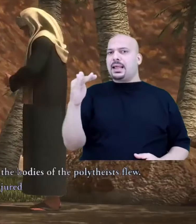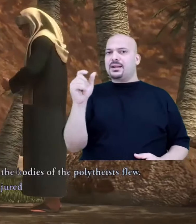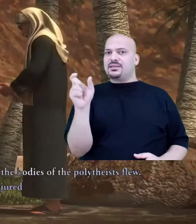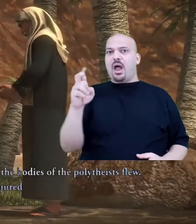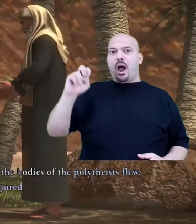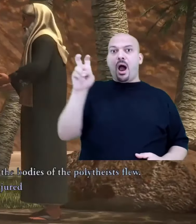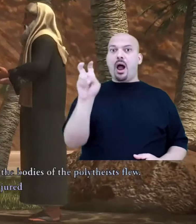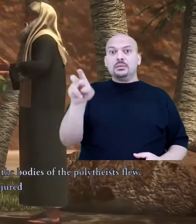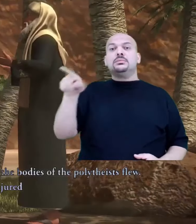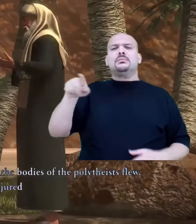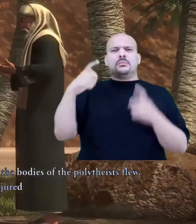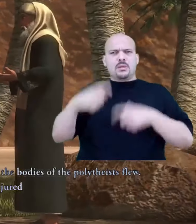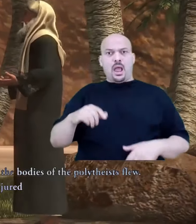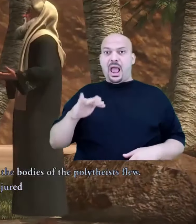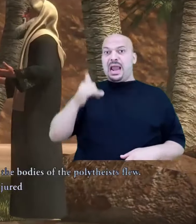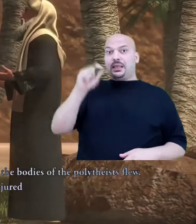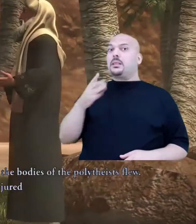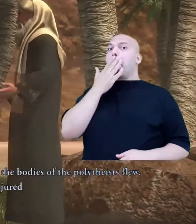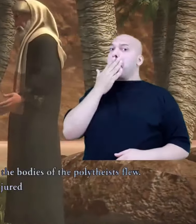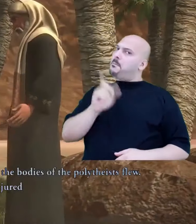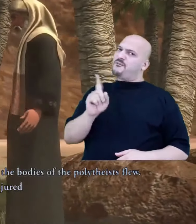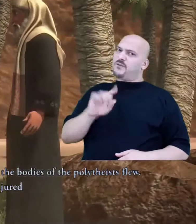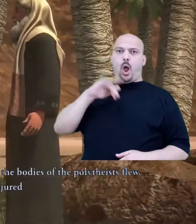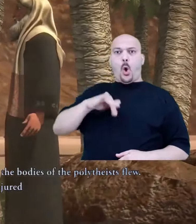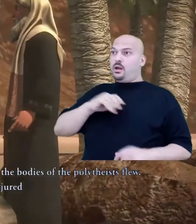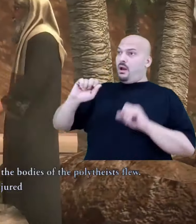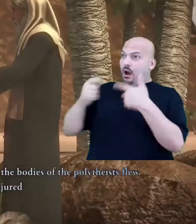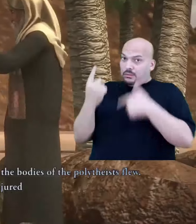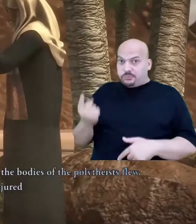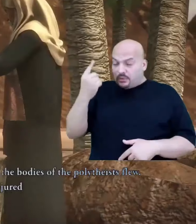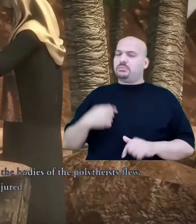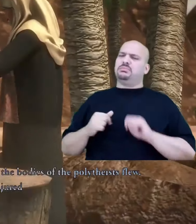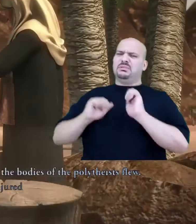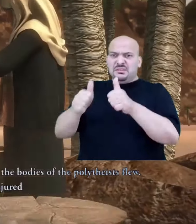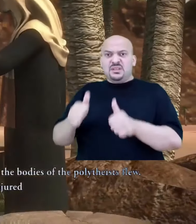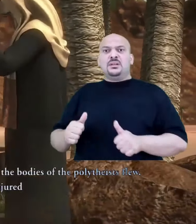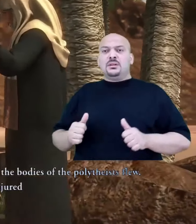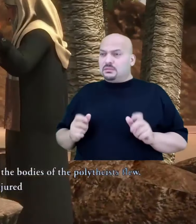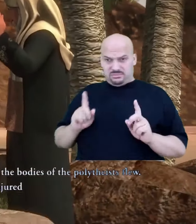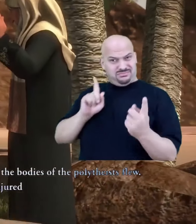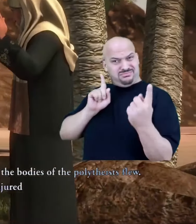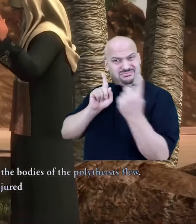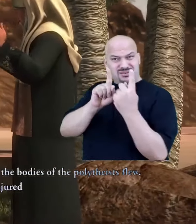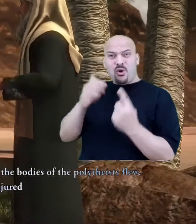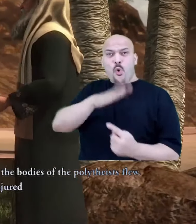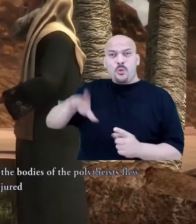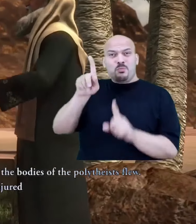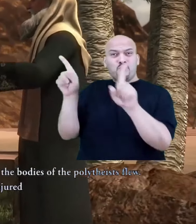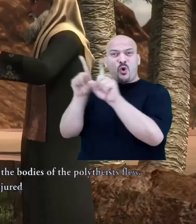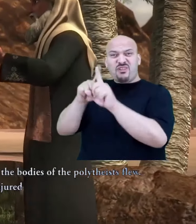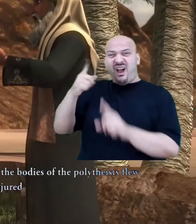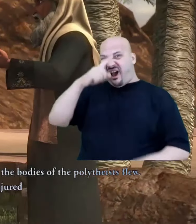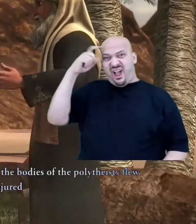خالد للدفاع عن نفسه، وما أن تقدم إليهم حتى تطايرت أجساد